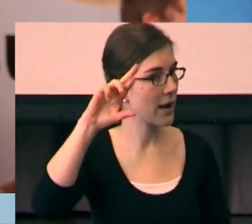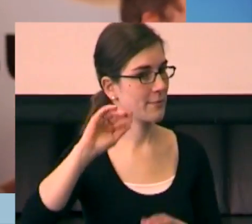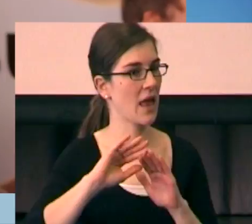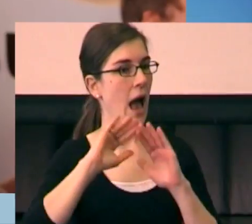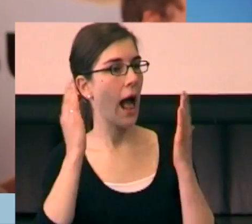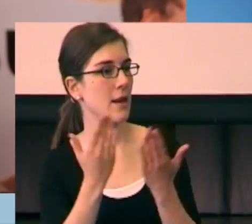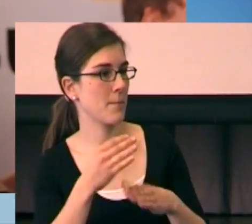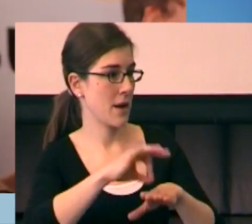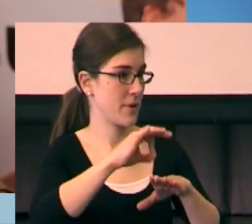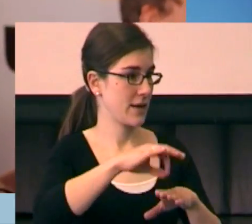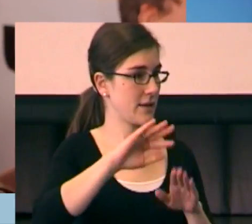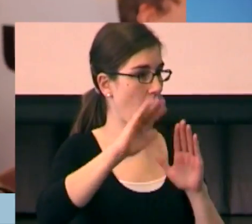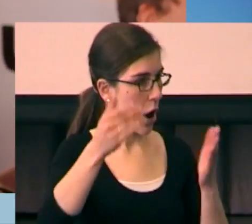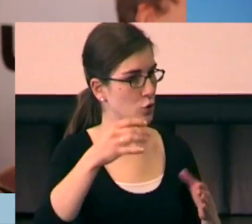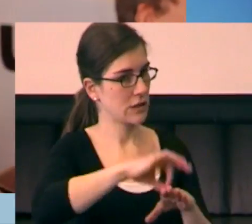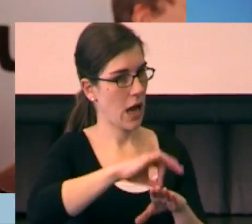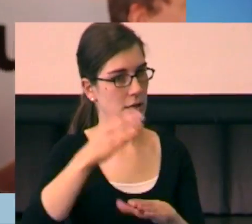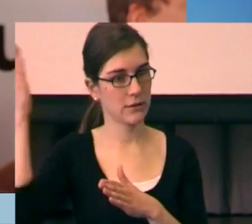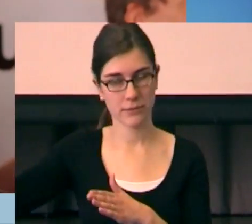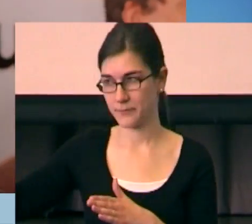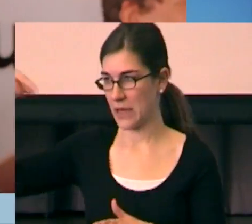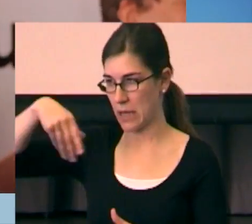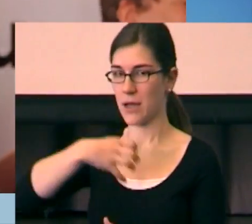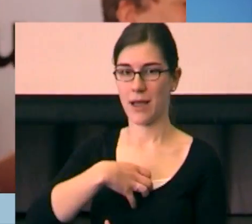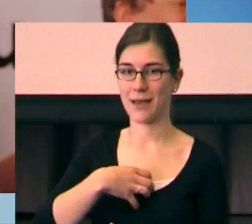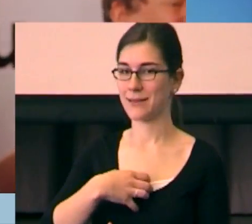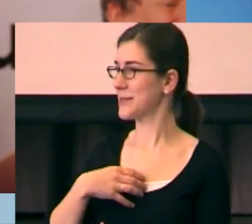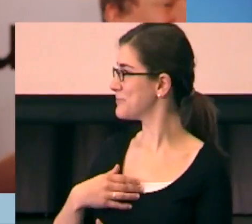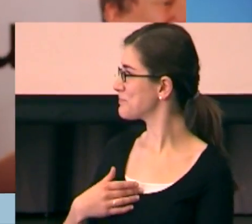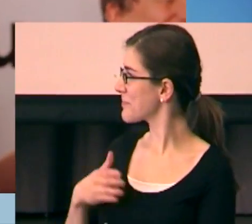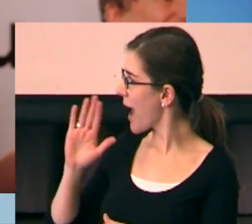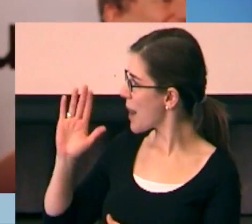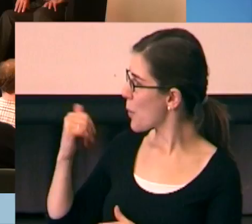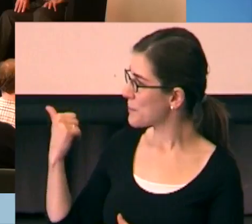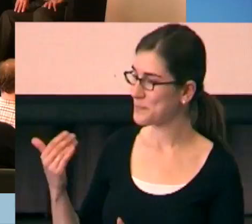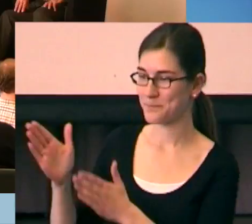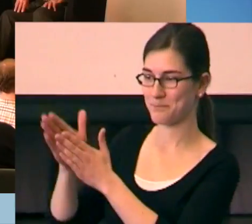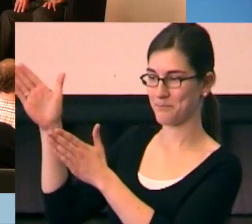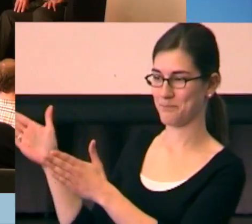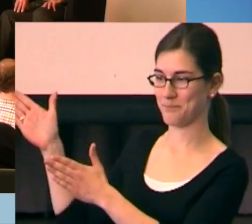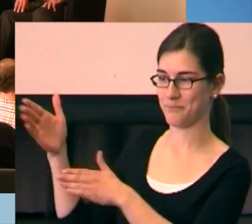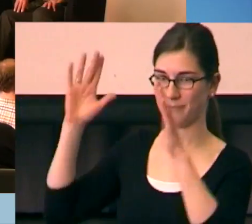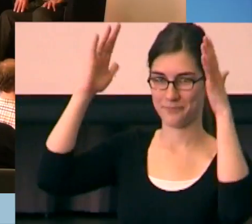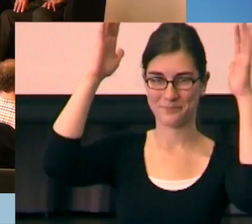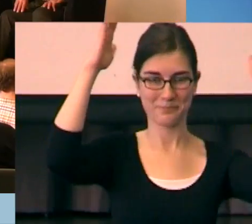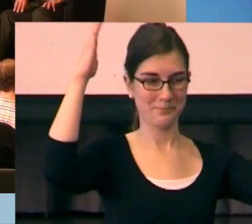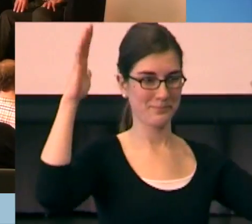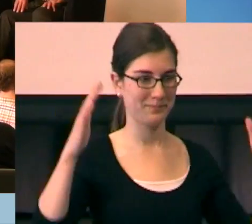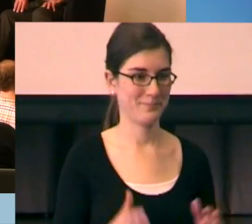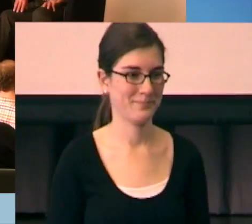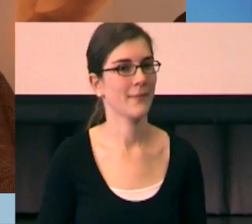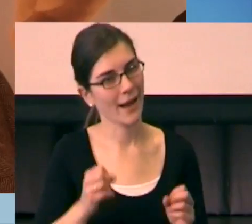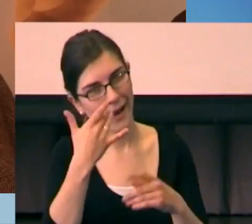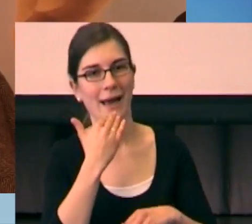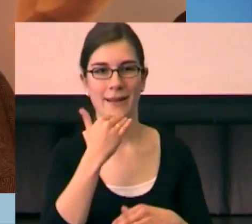und Hausarzt hier in Kassel. Guten Abend. Neben, ja, Sie dürfen natürlich gerne